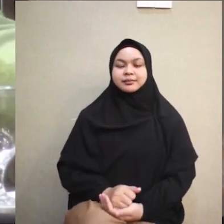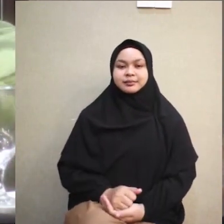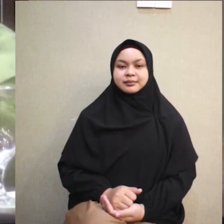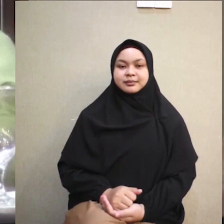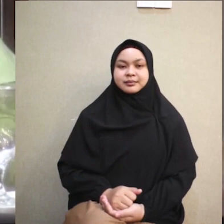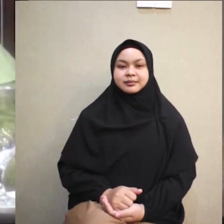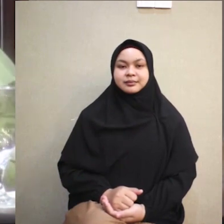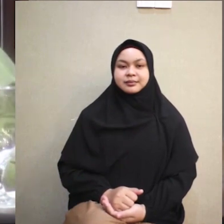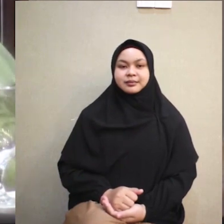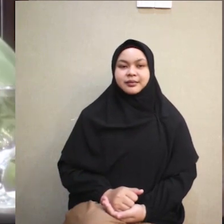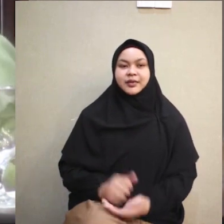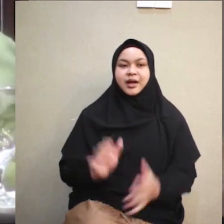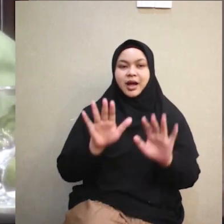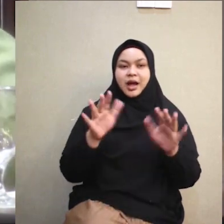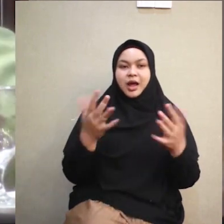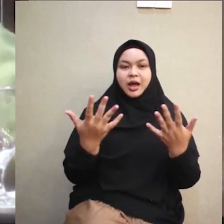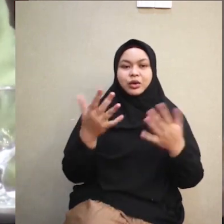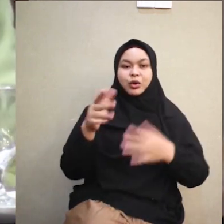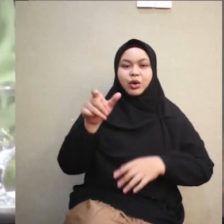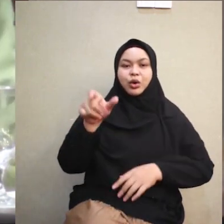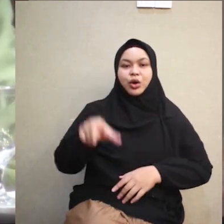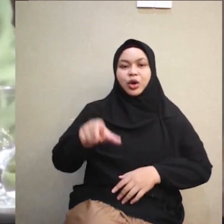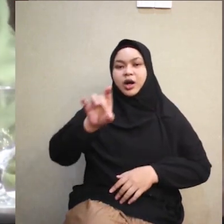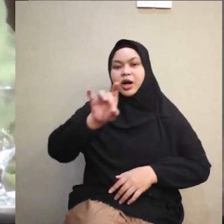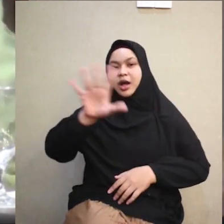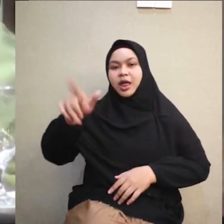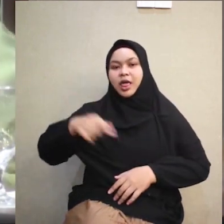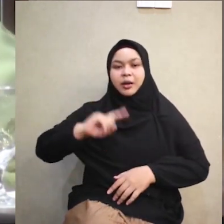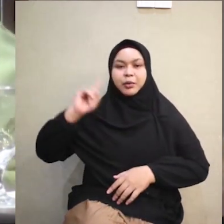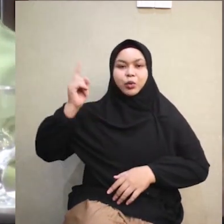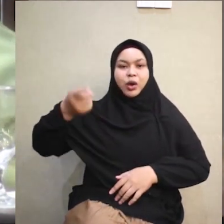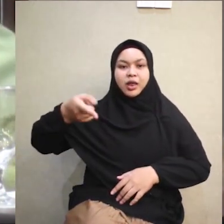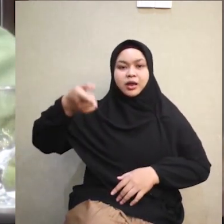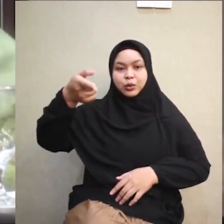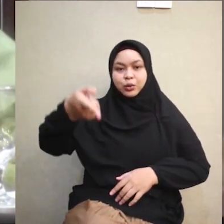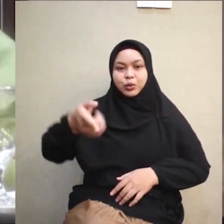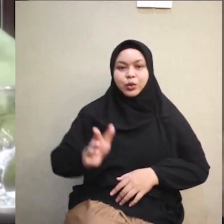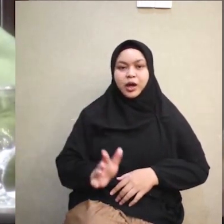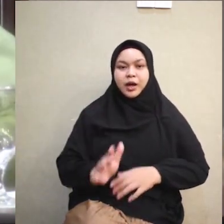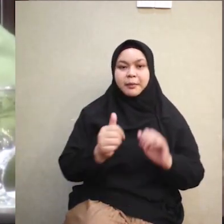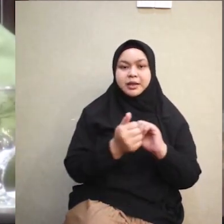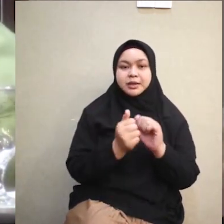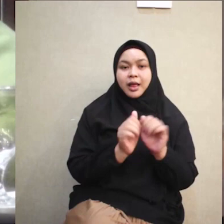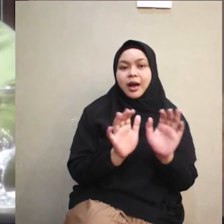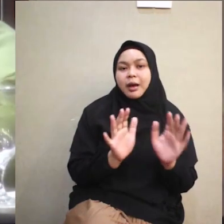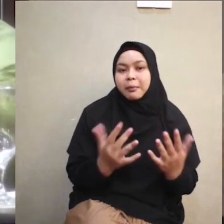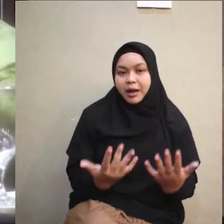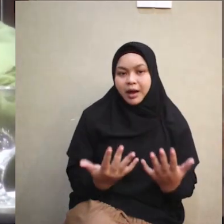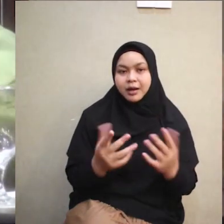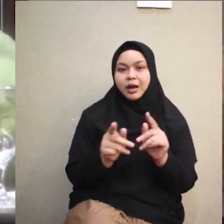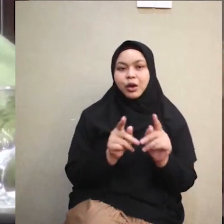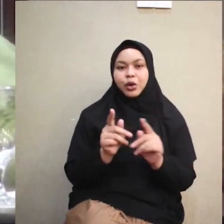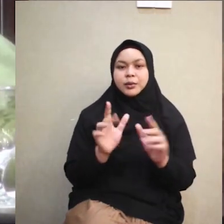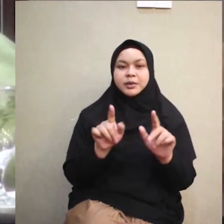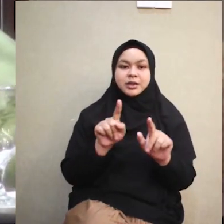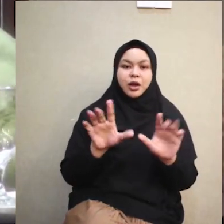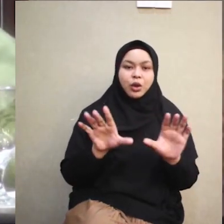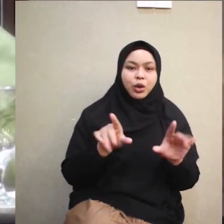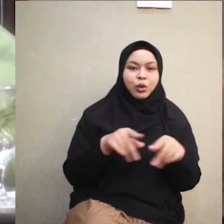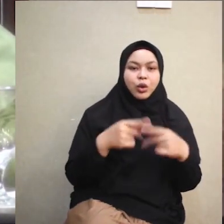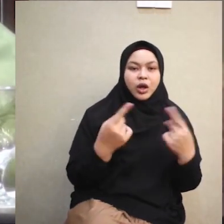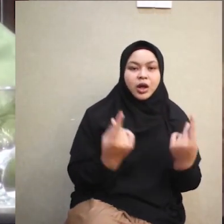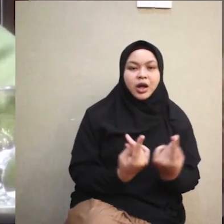harus ada orang lain yang menggugatkan itu nah persoalannya adalah ketika dalam satu keluarga itu kompak